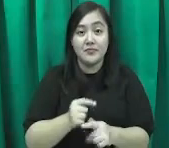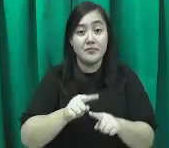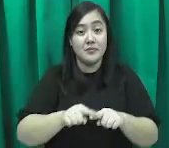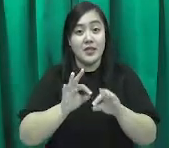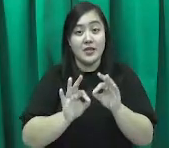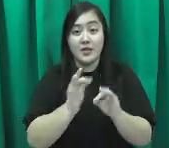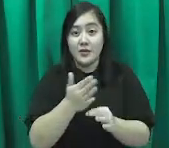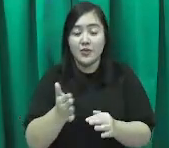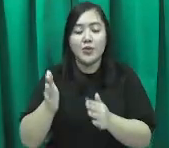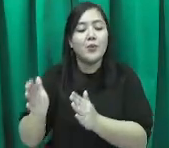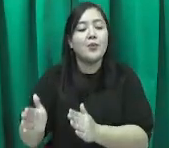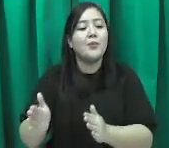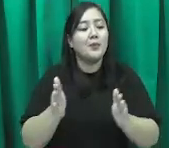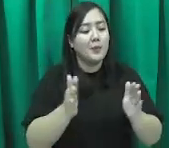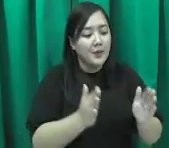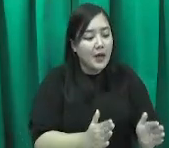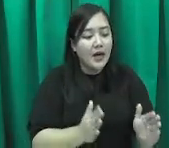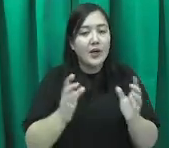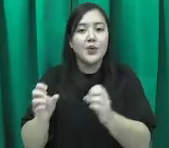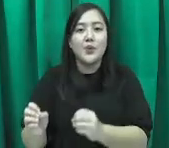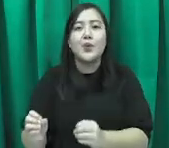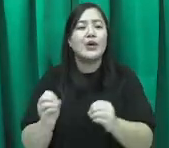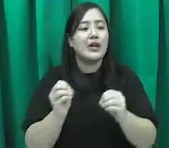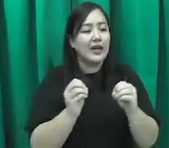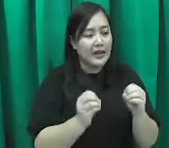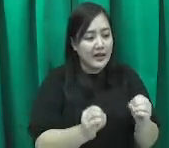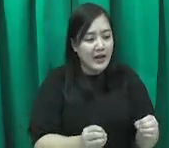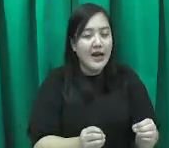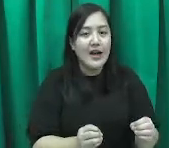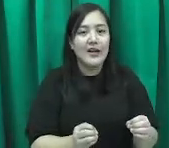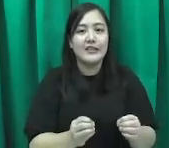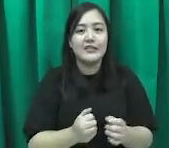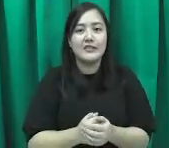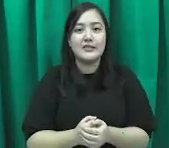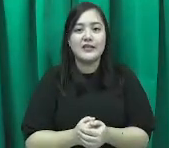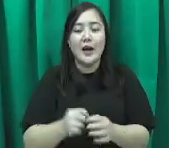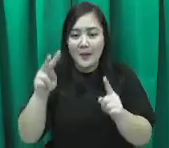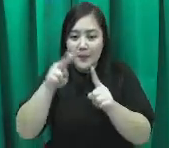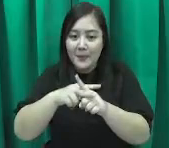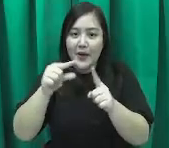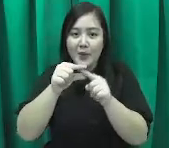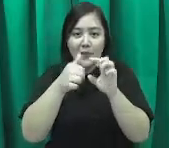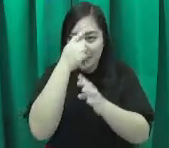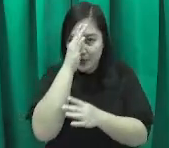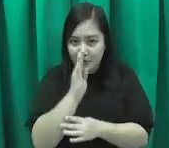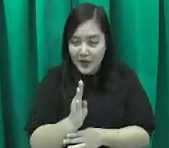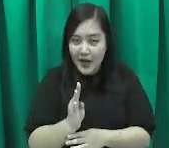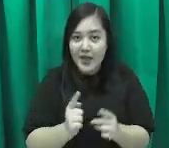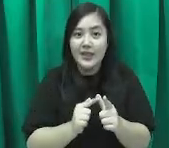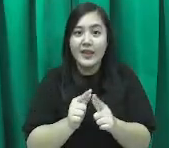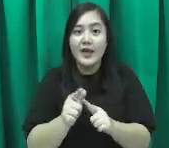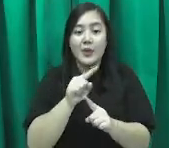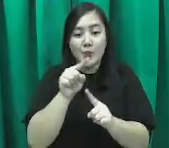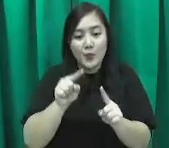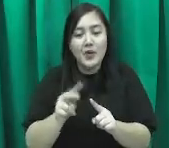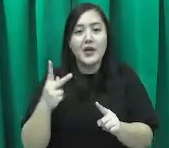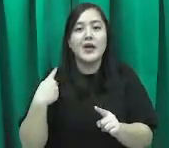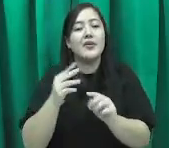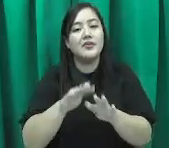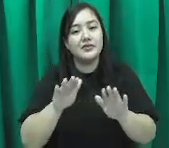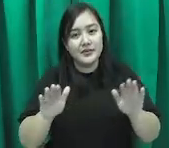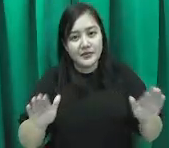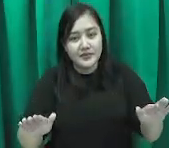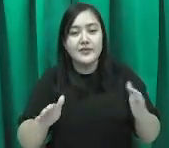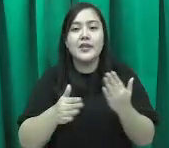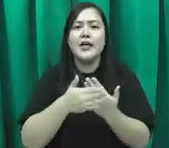nyo na mabuti, in-apply nyo na, pagdating ng isa, madali na lang i-resolve yung problema. Yeah. Madali nyo na lang communication is very isa na lang important. Eh. Yes.